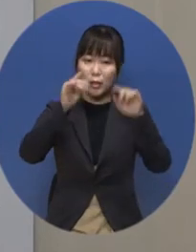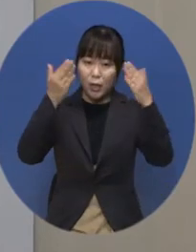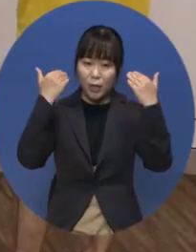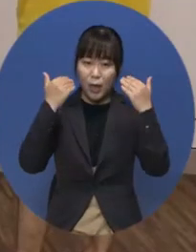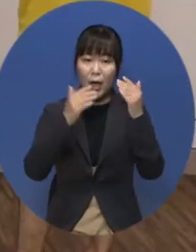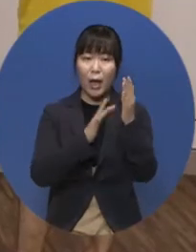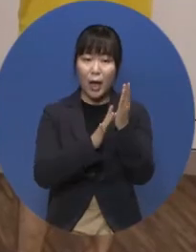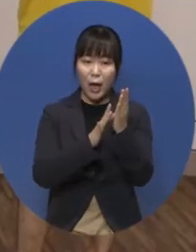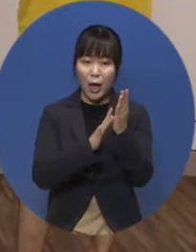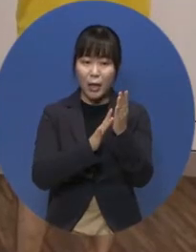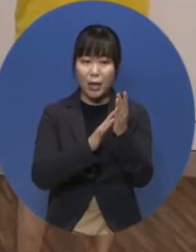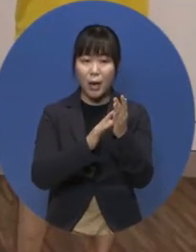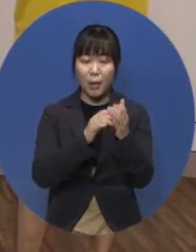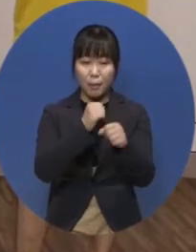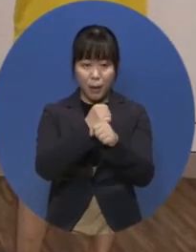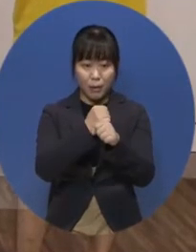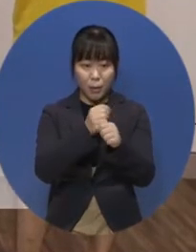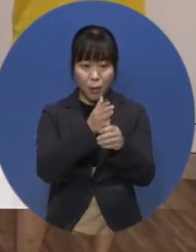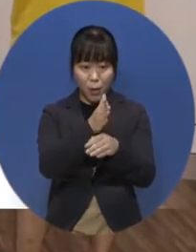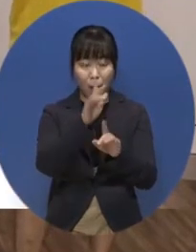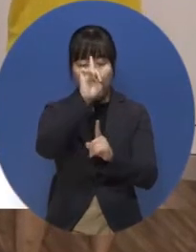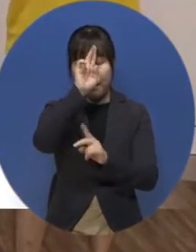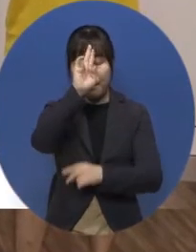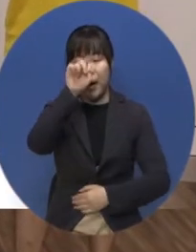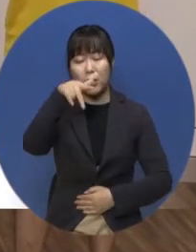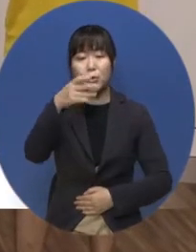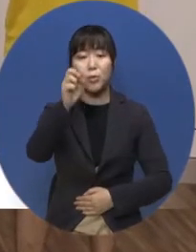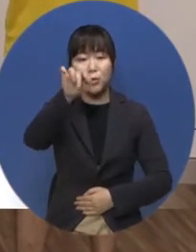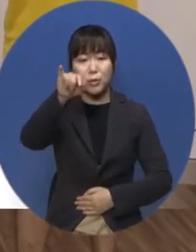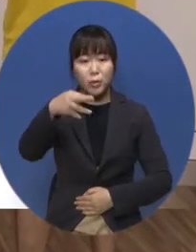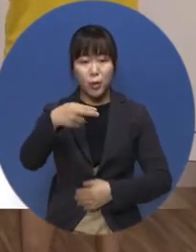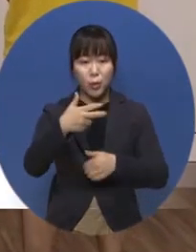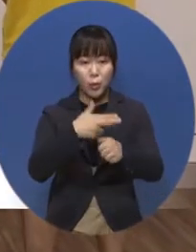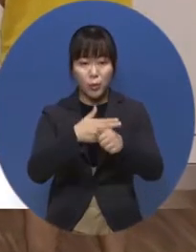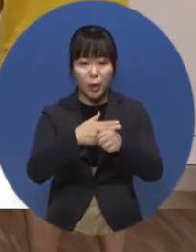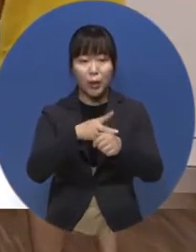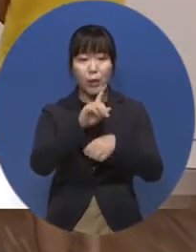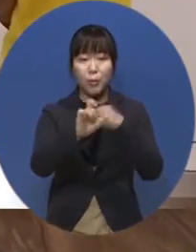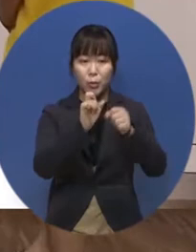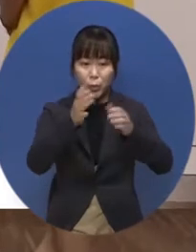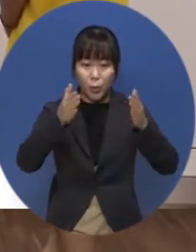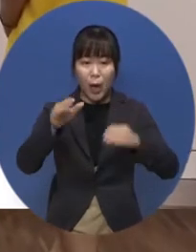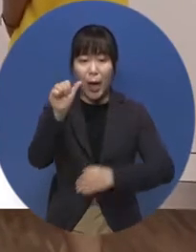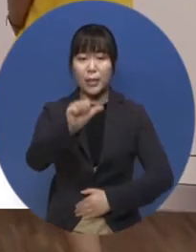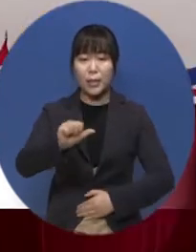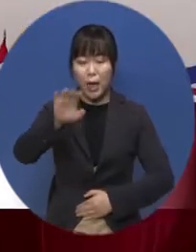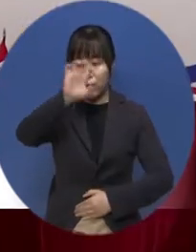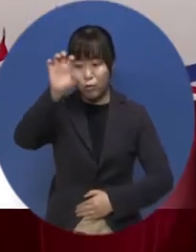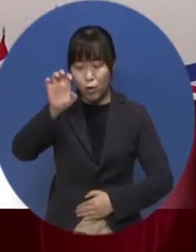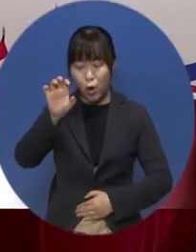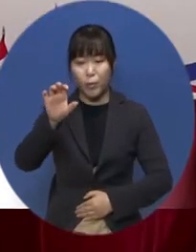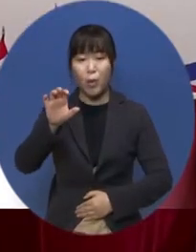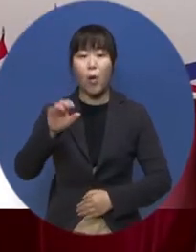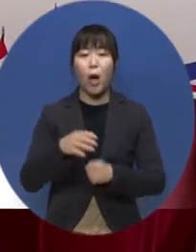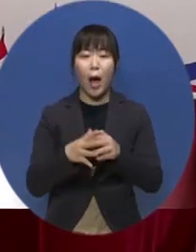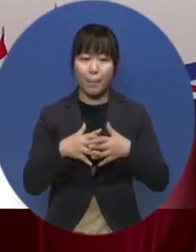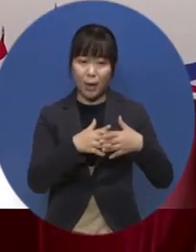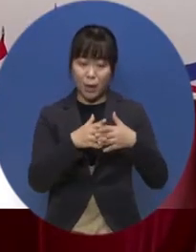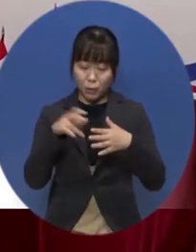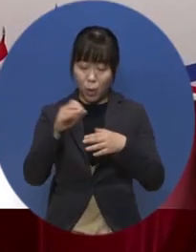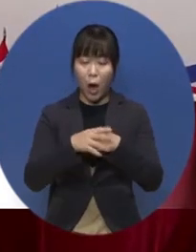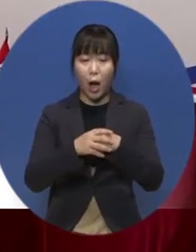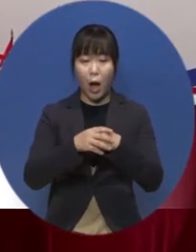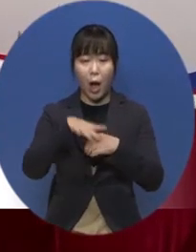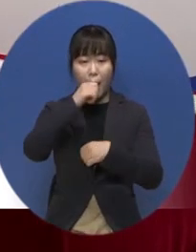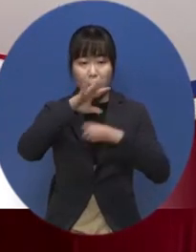차원 개발과 박종철 교수 가 15년 동안 아시아와 유럽 아메리카 아프리카 등